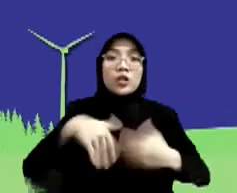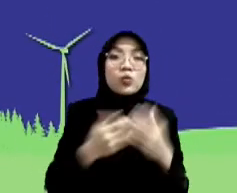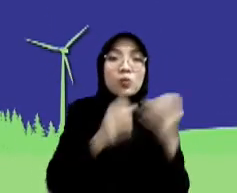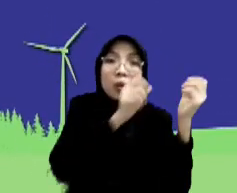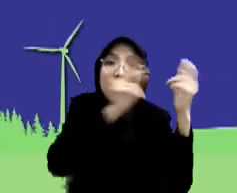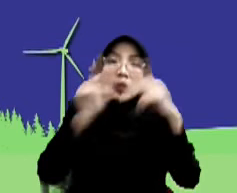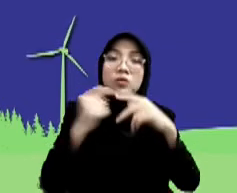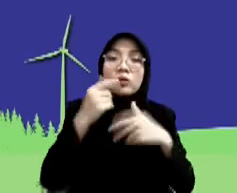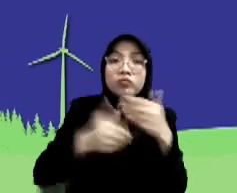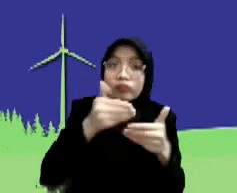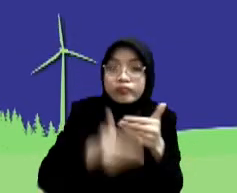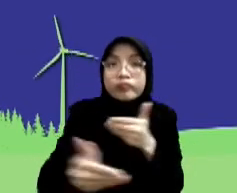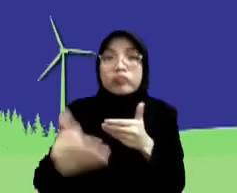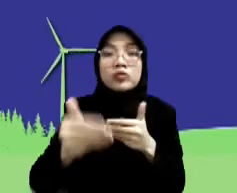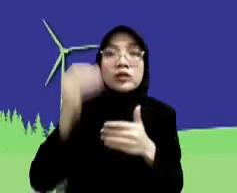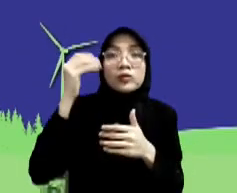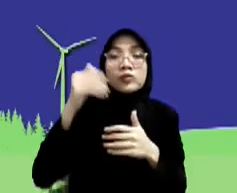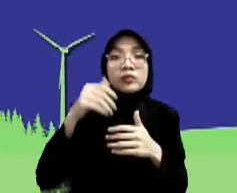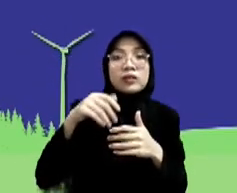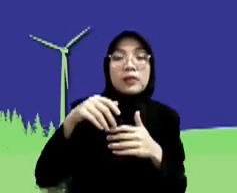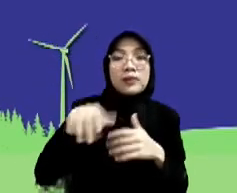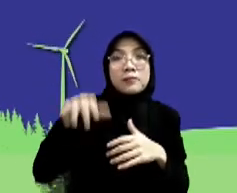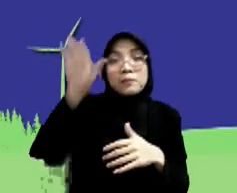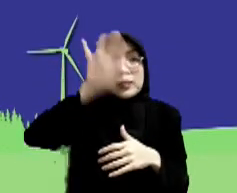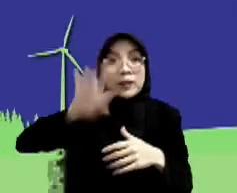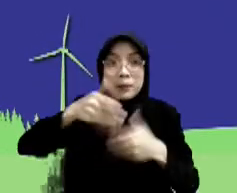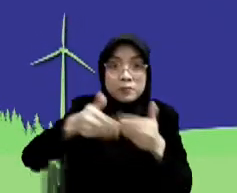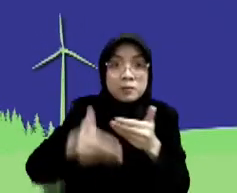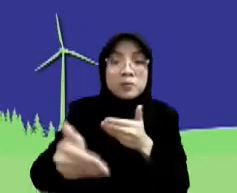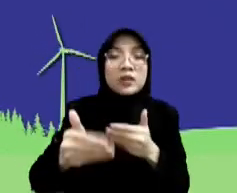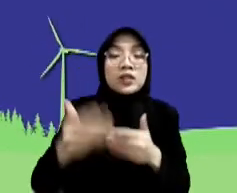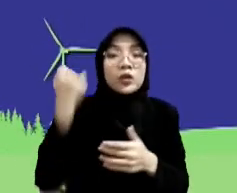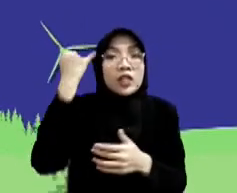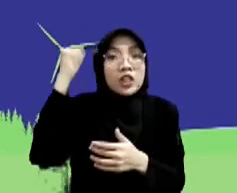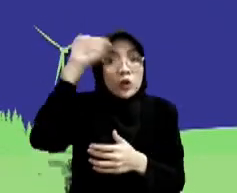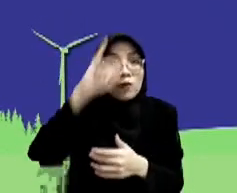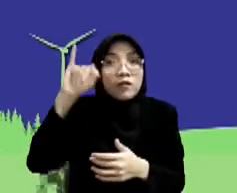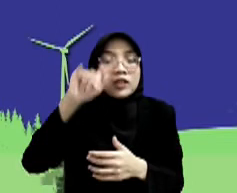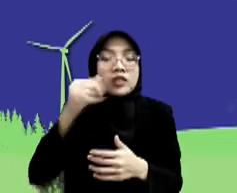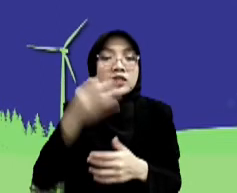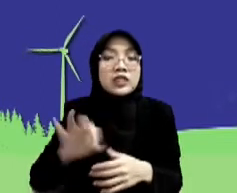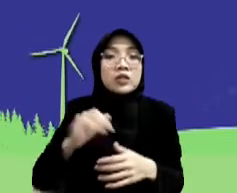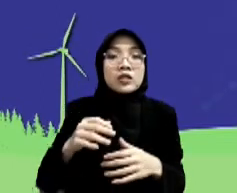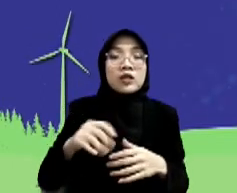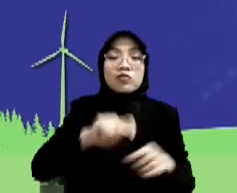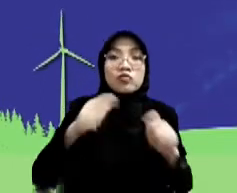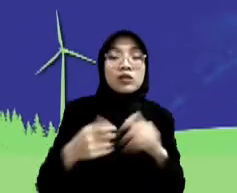tentang sustainable Finance ini Innovation kemudian tadi yang e apa namanya energy Transition